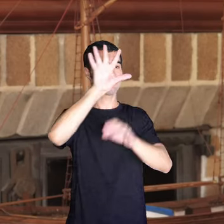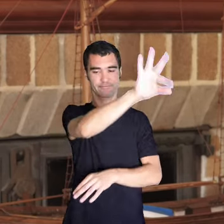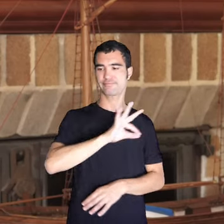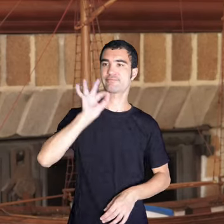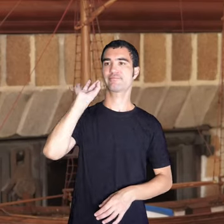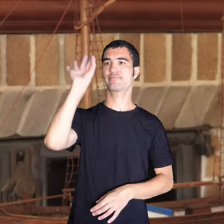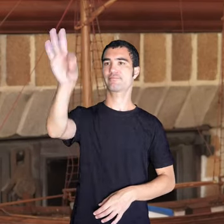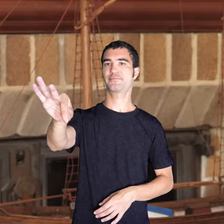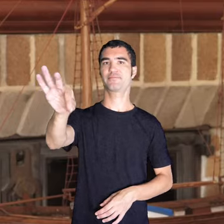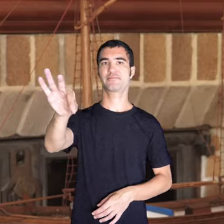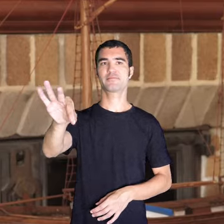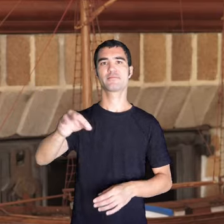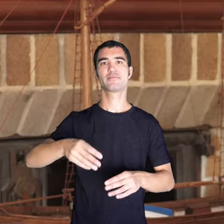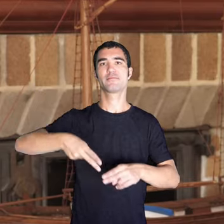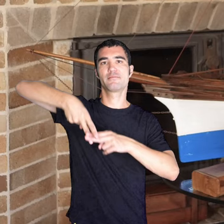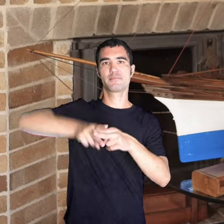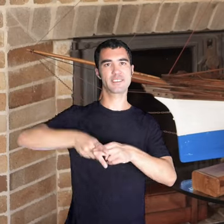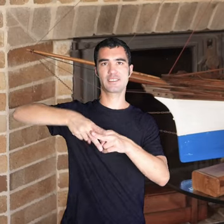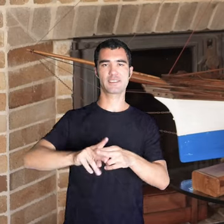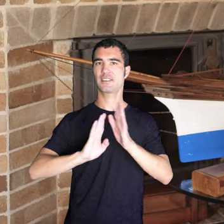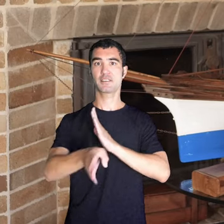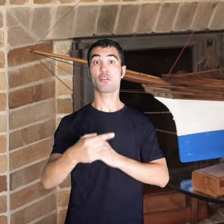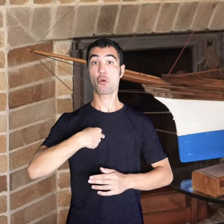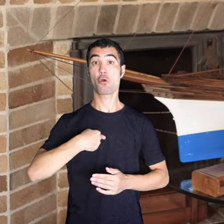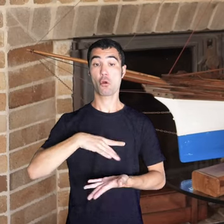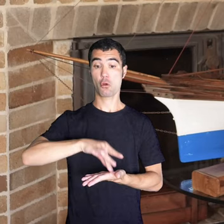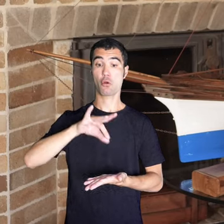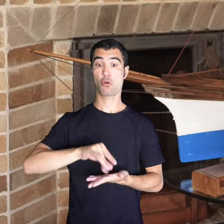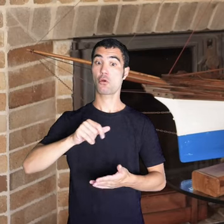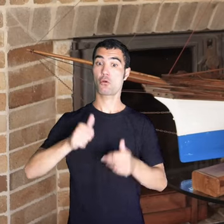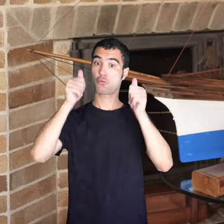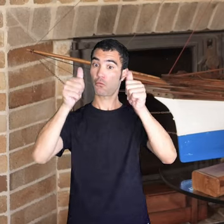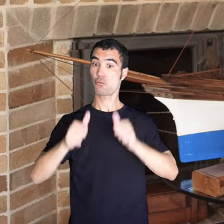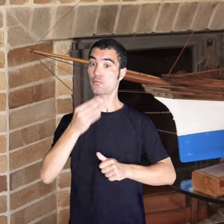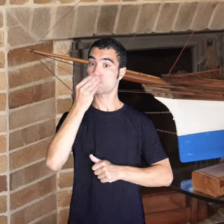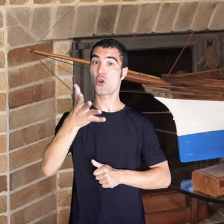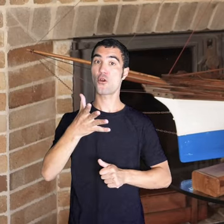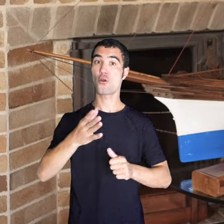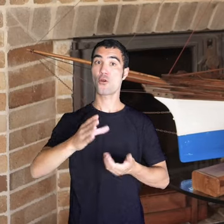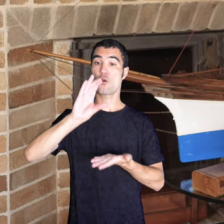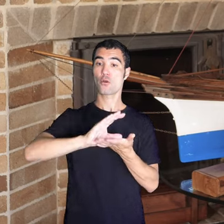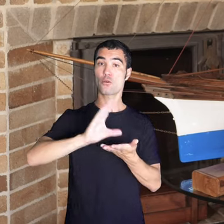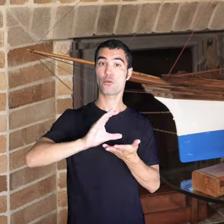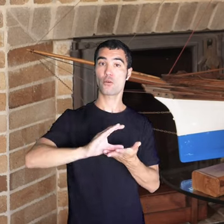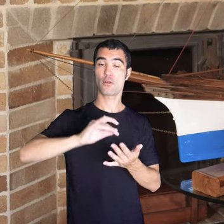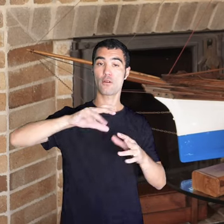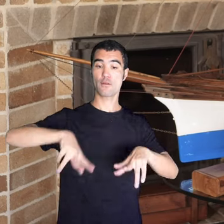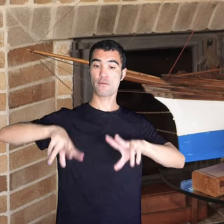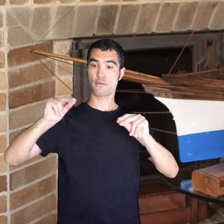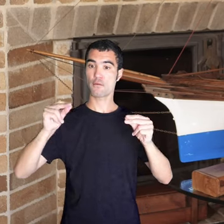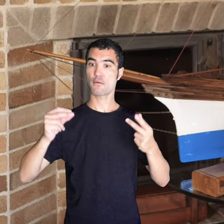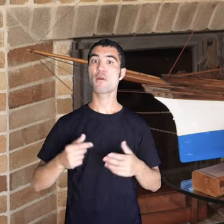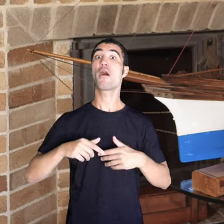directament a mecànica. Vaig treure una bona nota, en el final de curs vaig treure una molt bona nota, hasta i